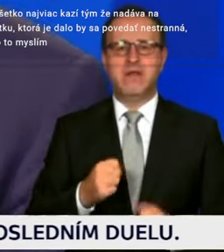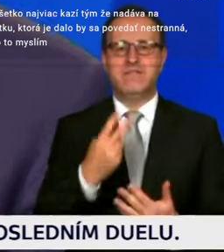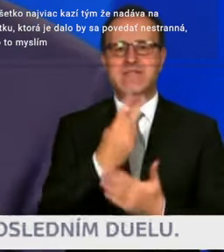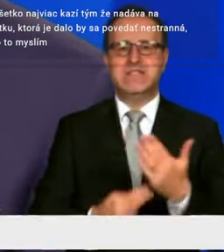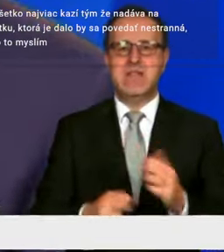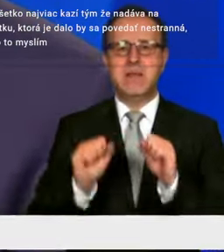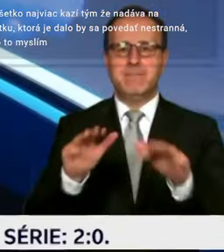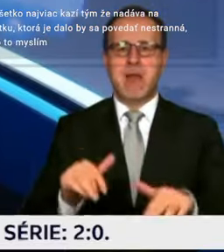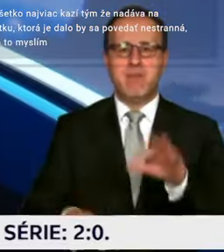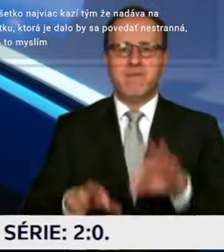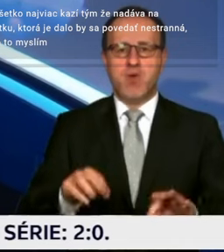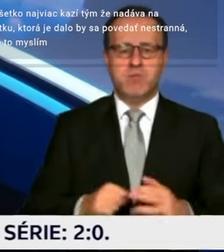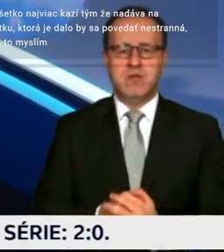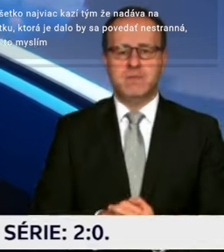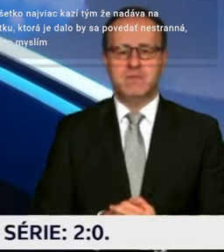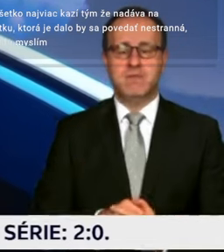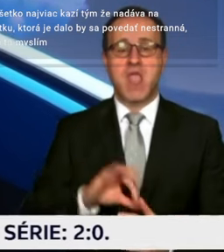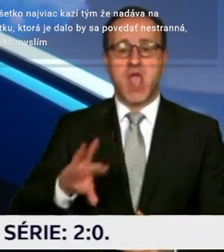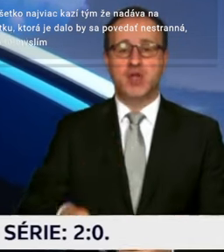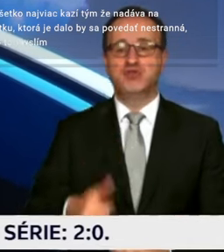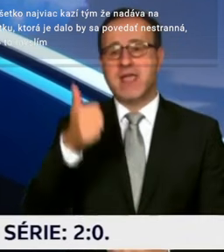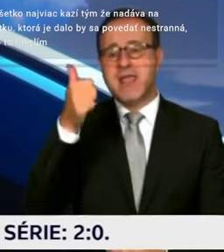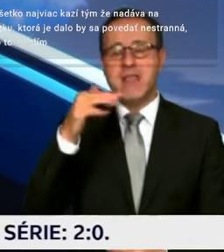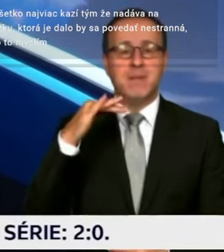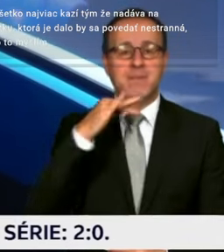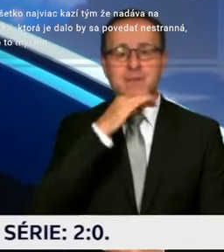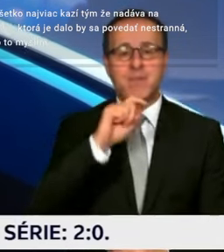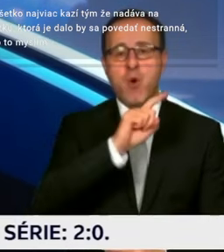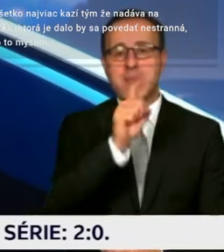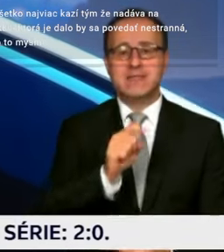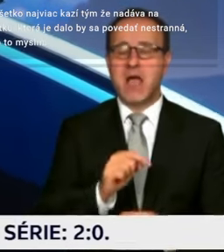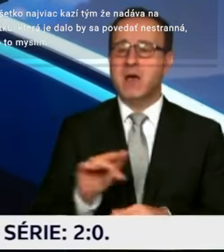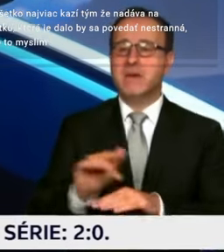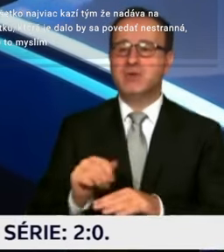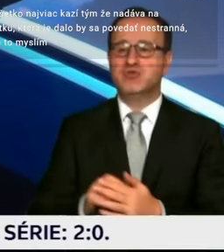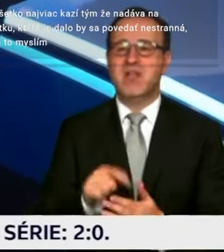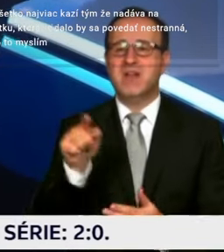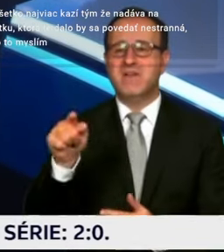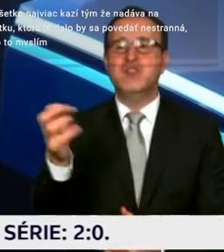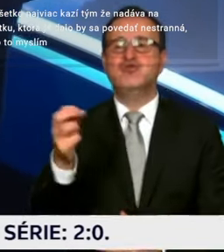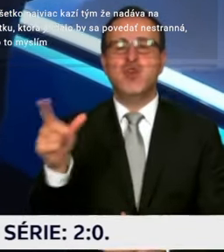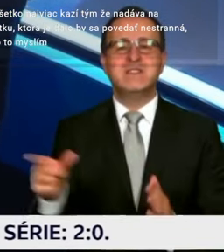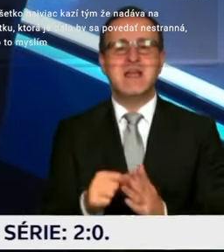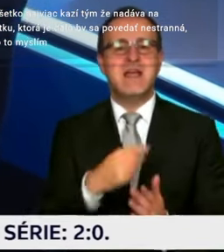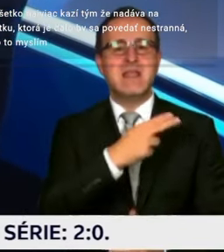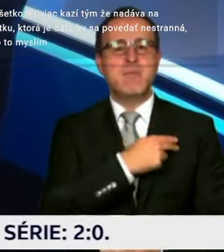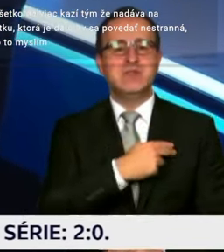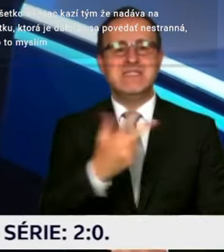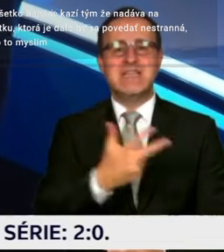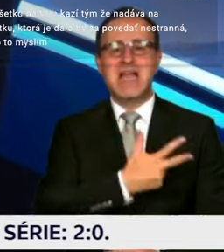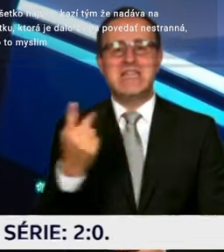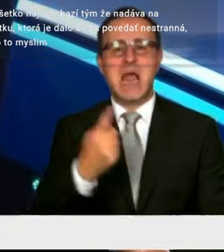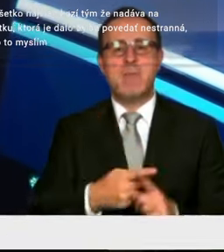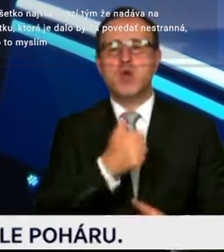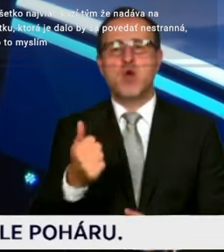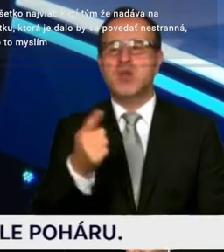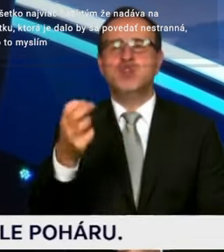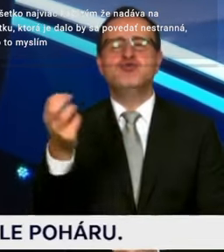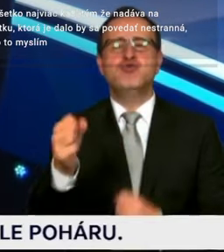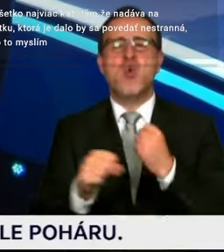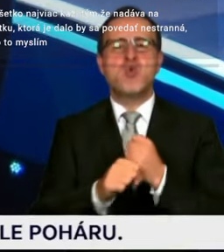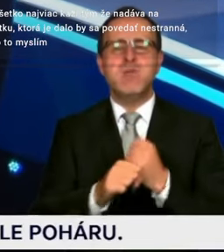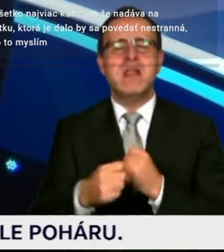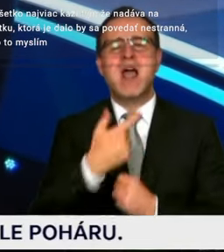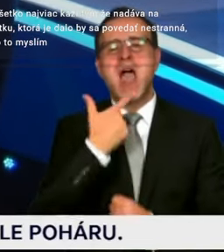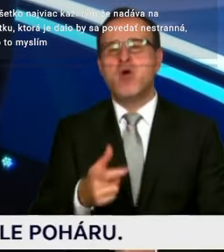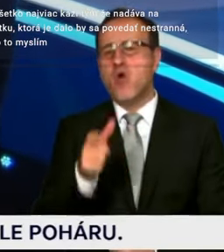tému pán Korčok keď a ešte jedna Drobná otázočka Prepáčte lebo tak čo ste z tou nemocnicou za 3 a pol roka teda spravili v akom ste nám ju stave nechali keď ste